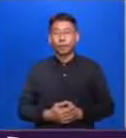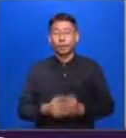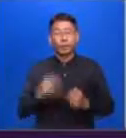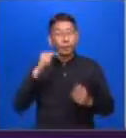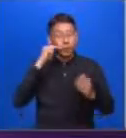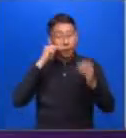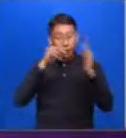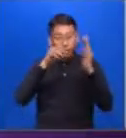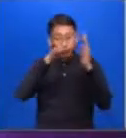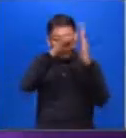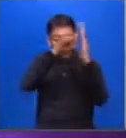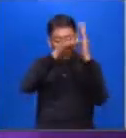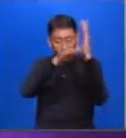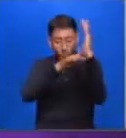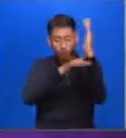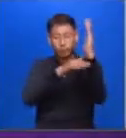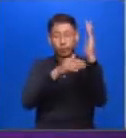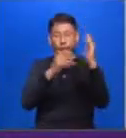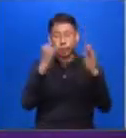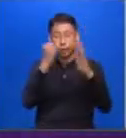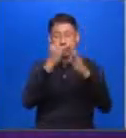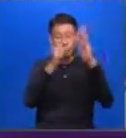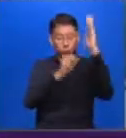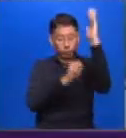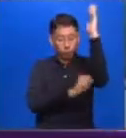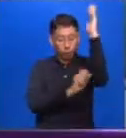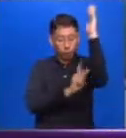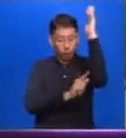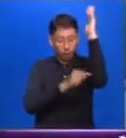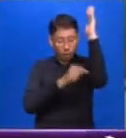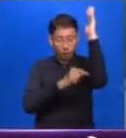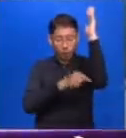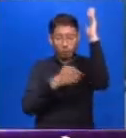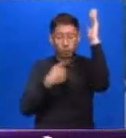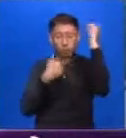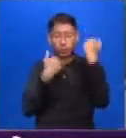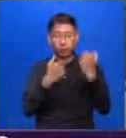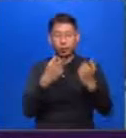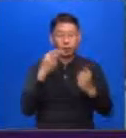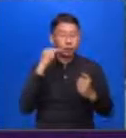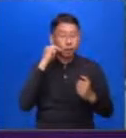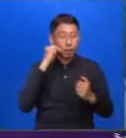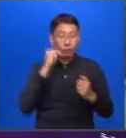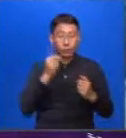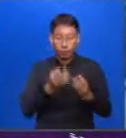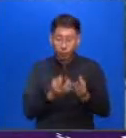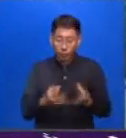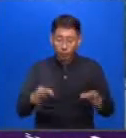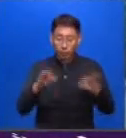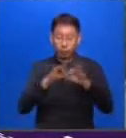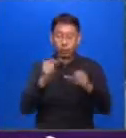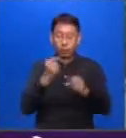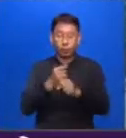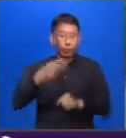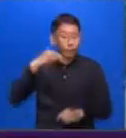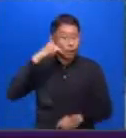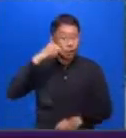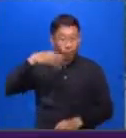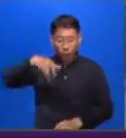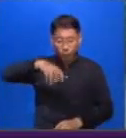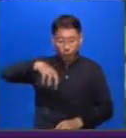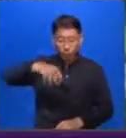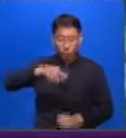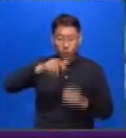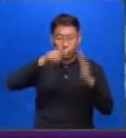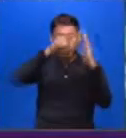ระดับน้ำในคลองอู่ตะเภาอำเภอหาดใหญ่จังหวัดสงขลาค่ะซึ่งเป็นคลองสายหลักเป็นแหล่งน้ำดิบในการผลิตน้ำประปาตอนนี้นะ